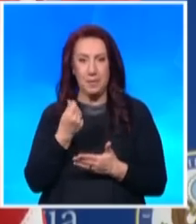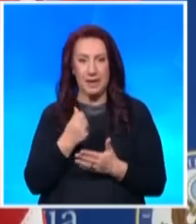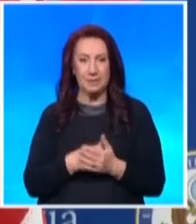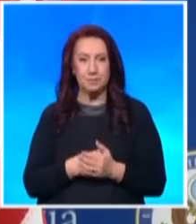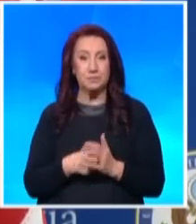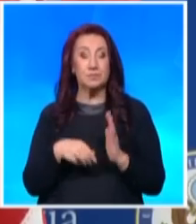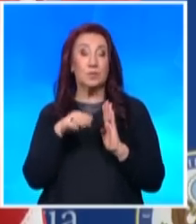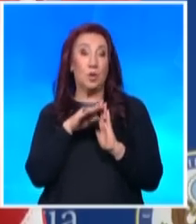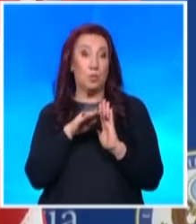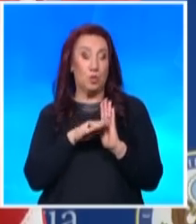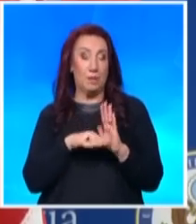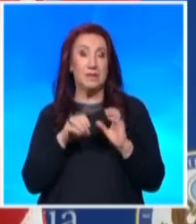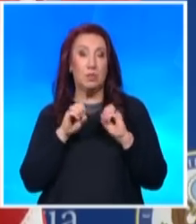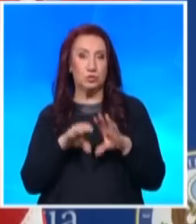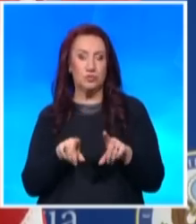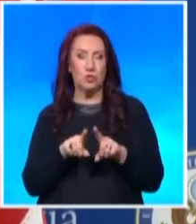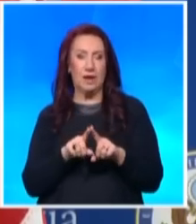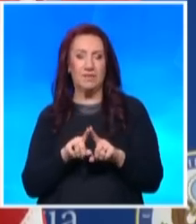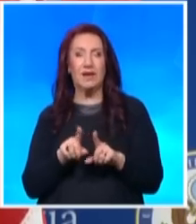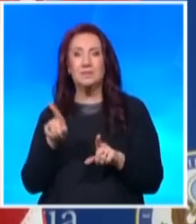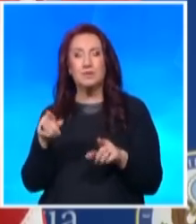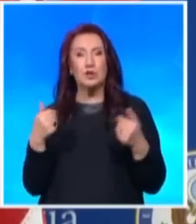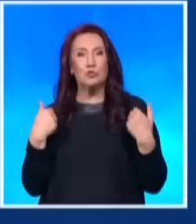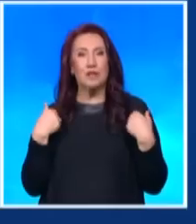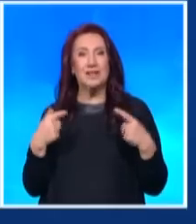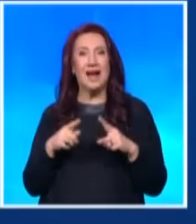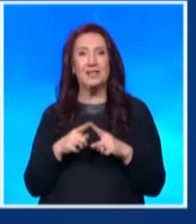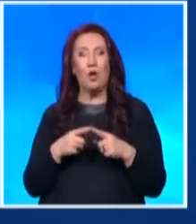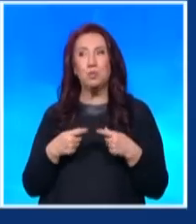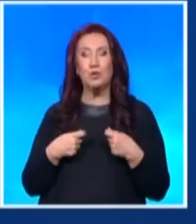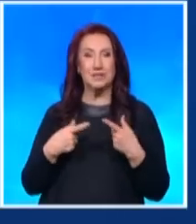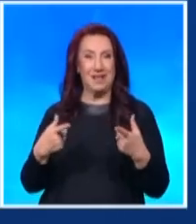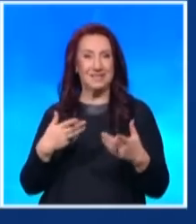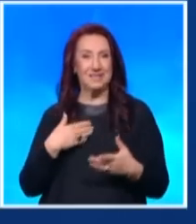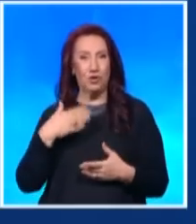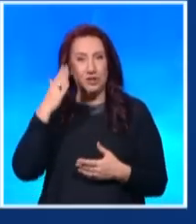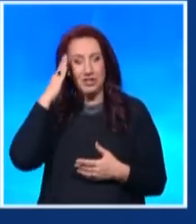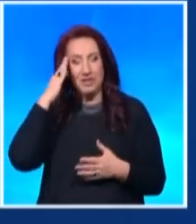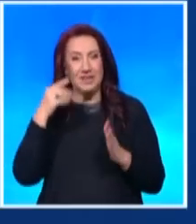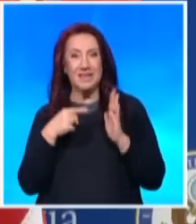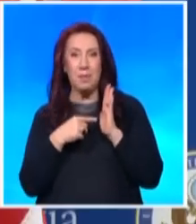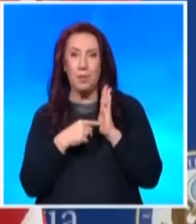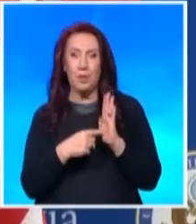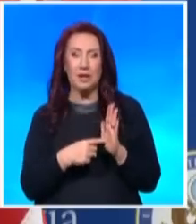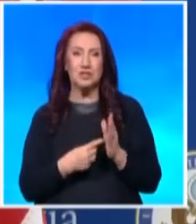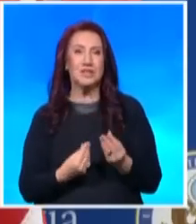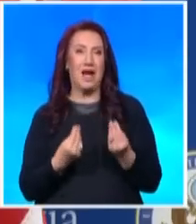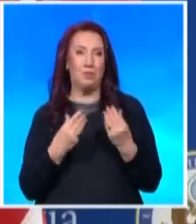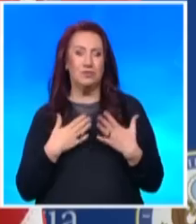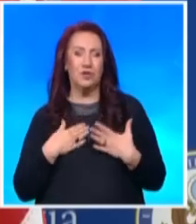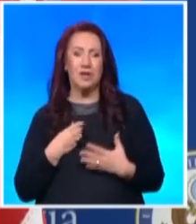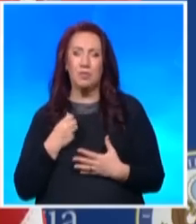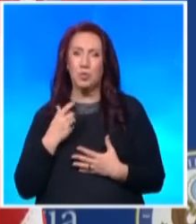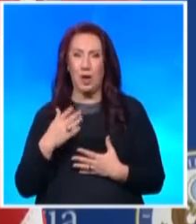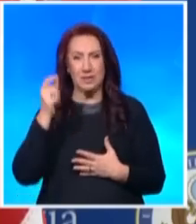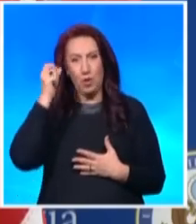Програмата позволява на участниците да служат като посланици на своите държави и да споделят най-доброто от своята богата култура и традиции